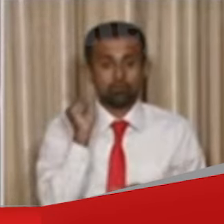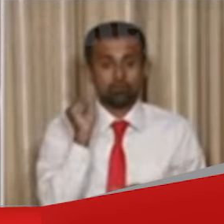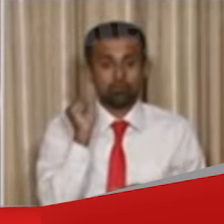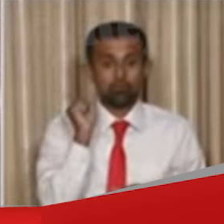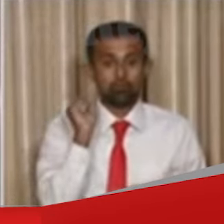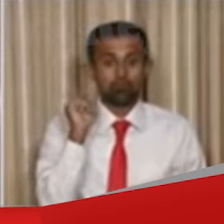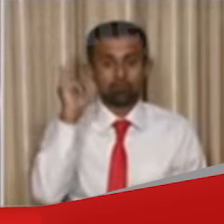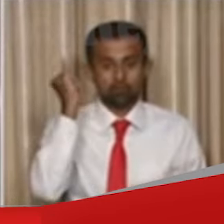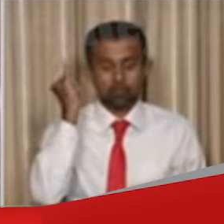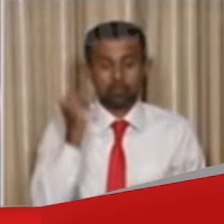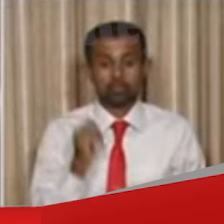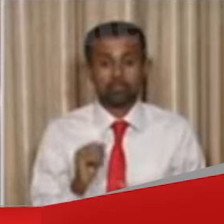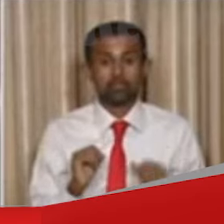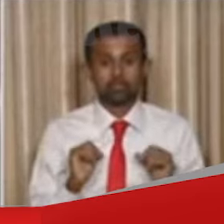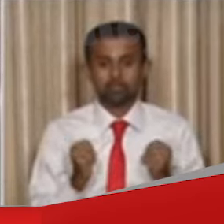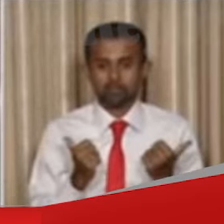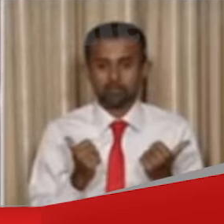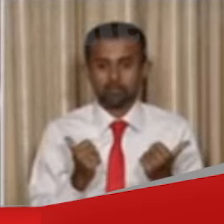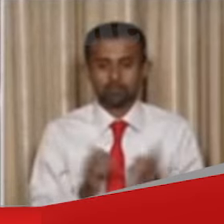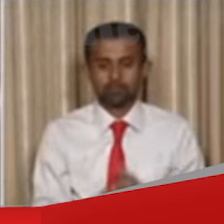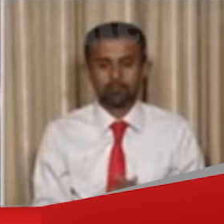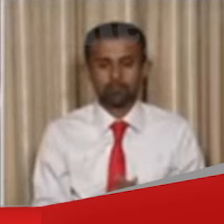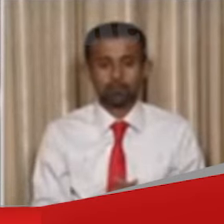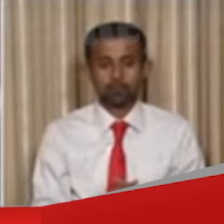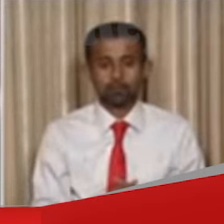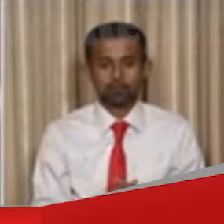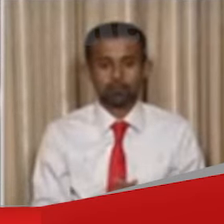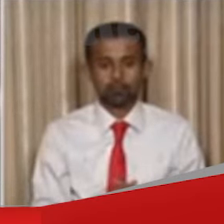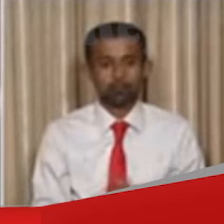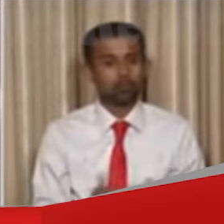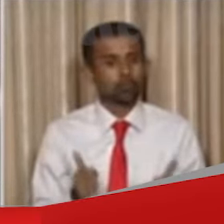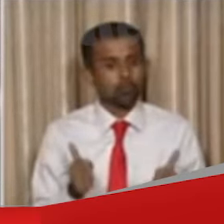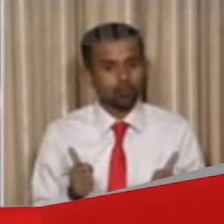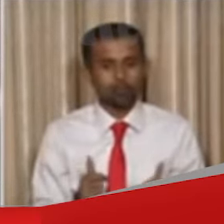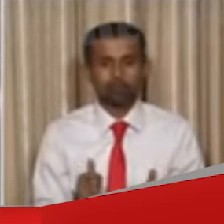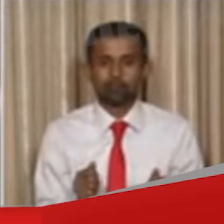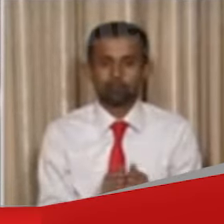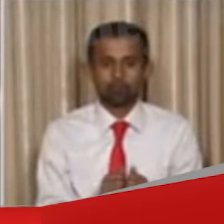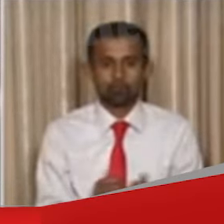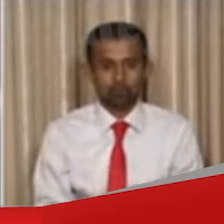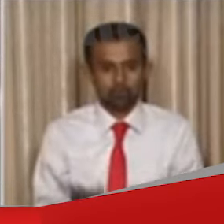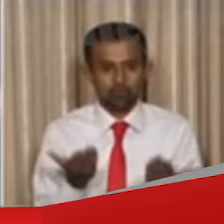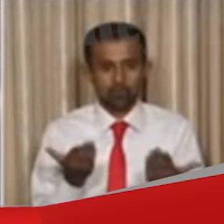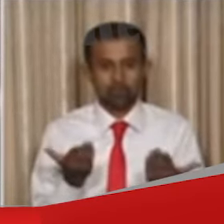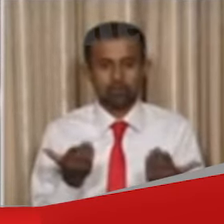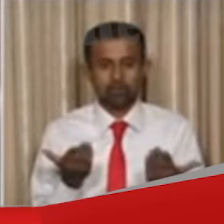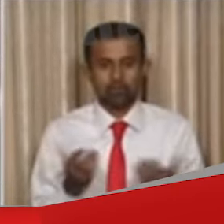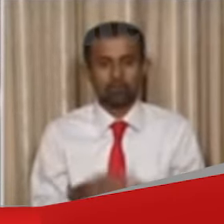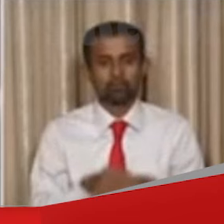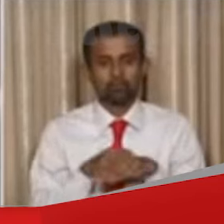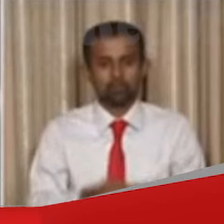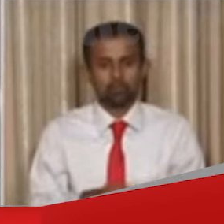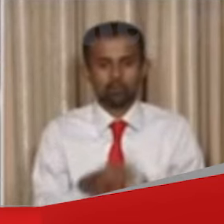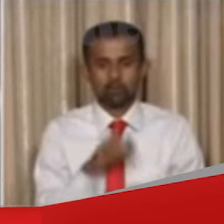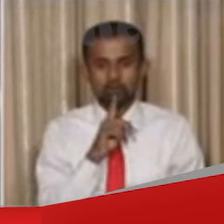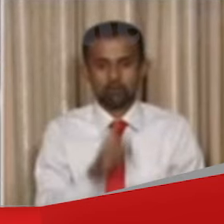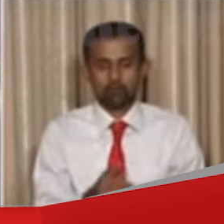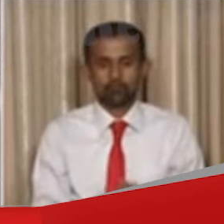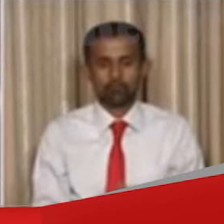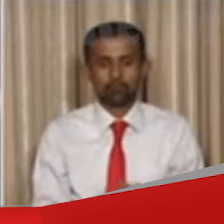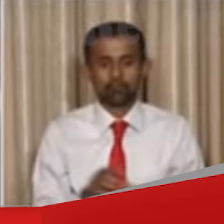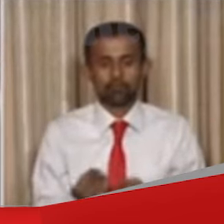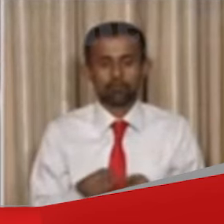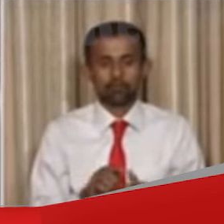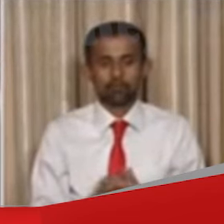එතුමාගේ විශ්‍රාම දිවිය තාමත්ම සුබදායි විදියට කටයුතු කරන්නයි කියලා අපි සුබ ප්‍රාර්ථනා කරනවා. ඒ